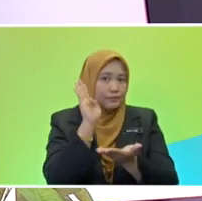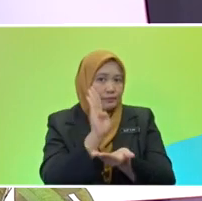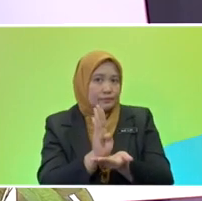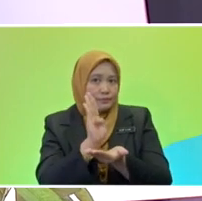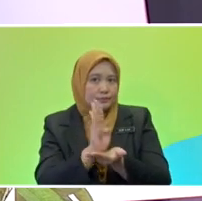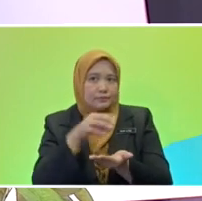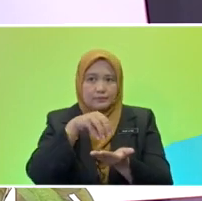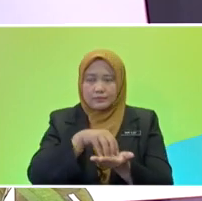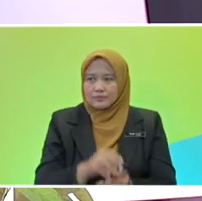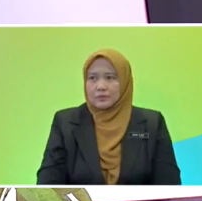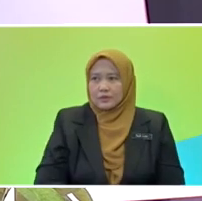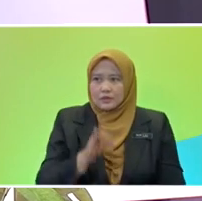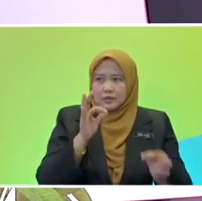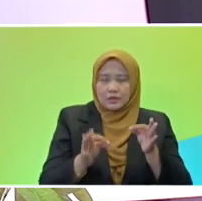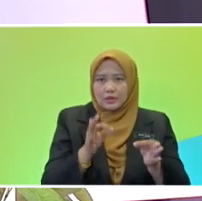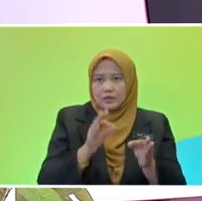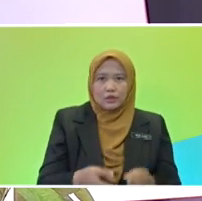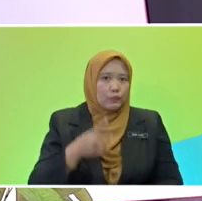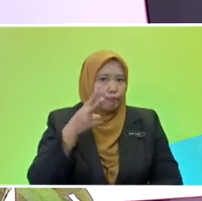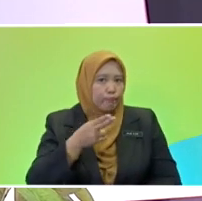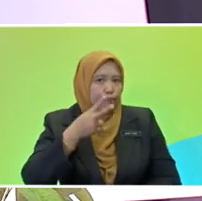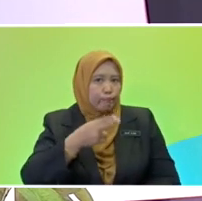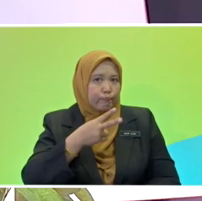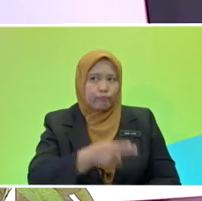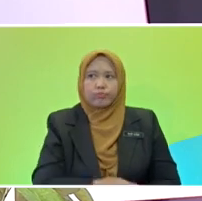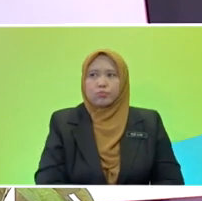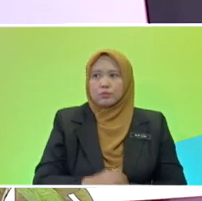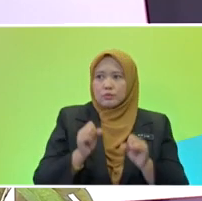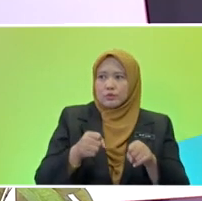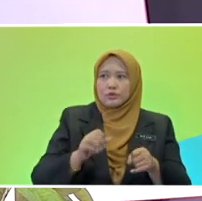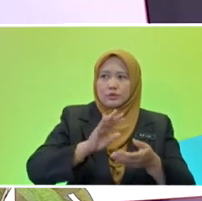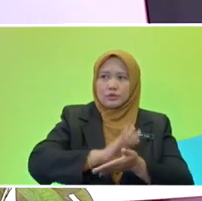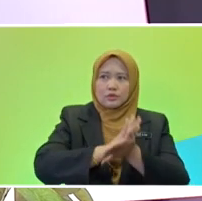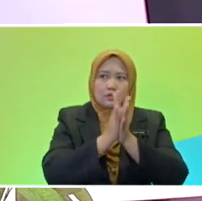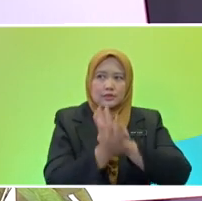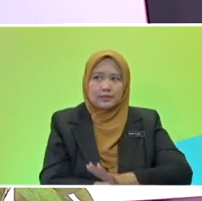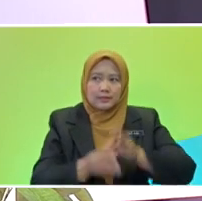kita potong dia akan jadi macam nih dan aku perlu buat